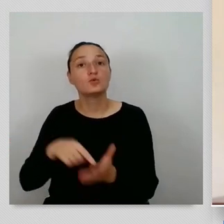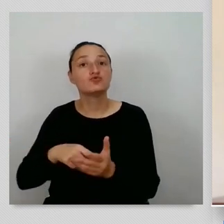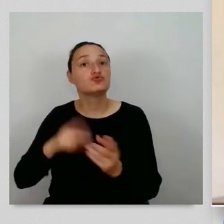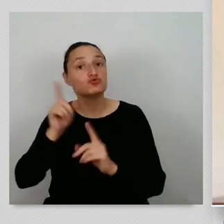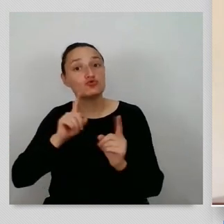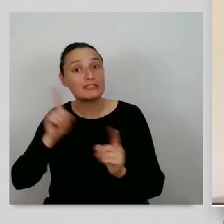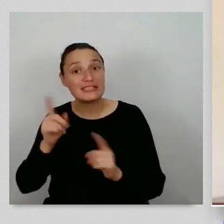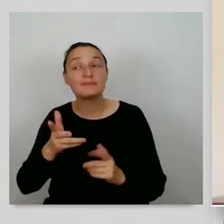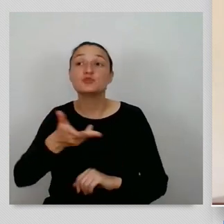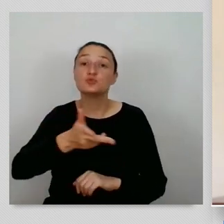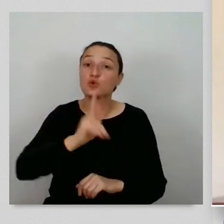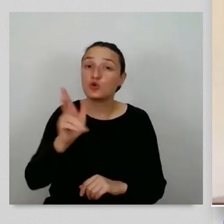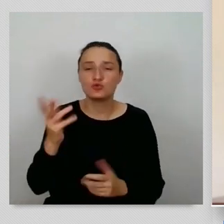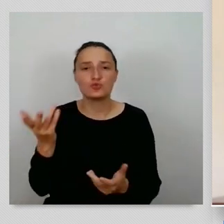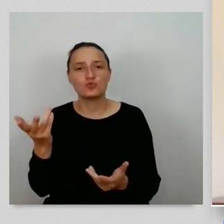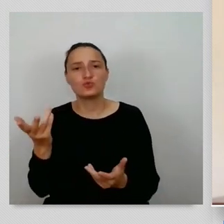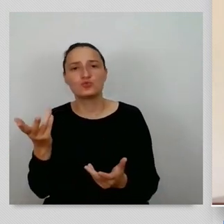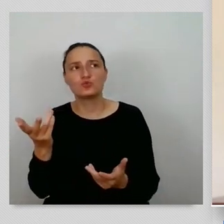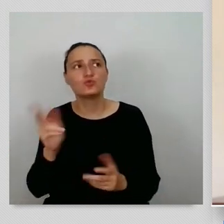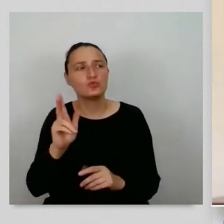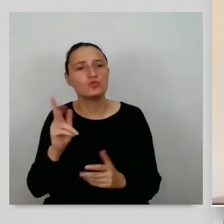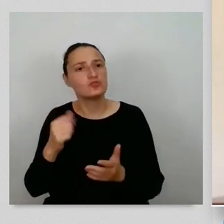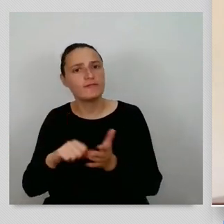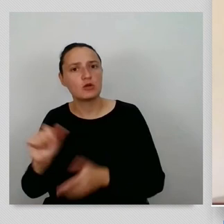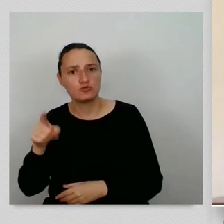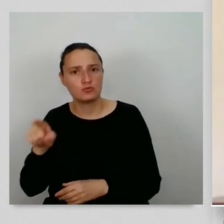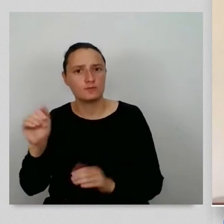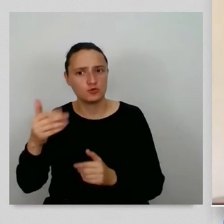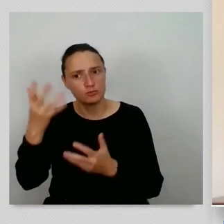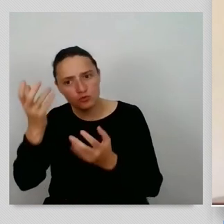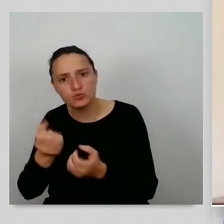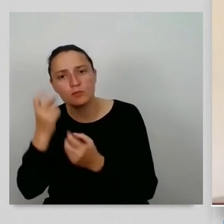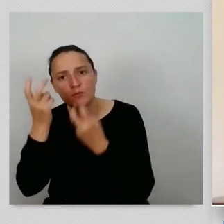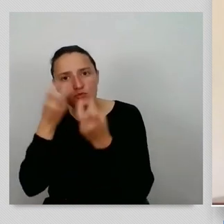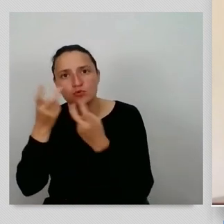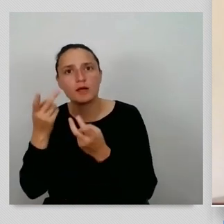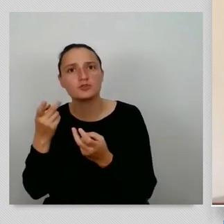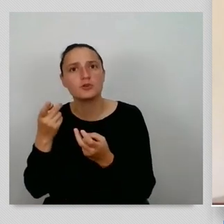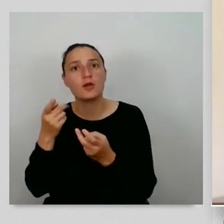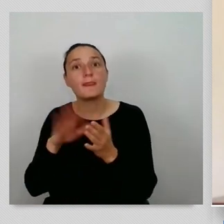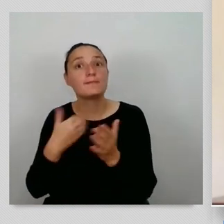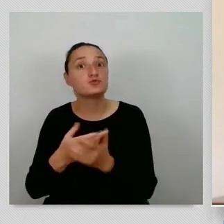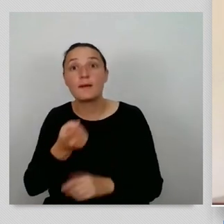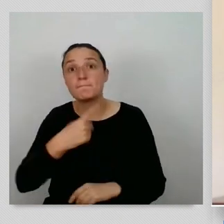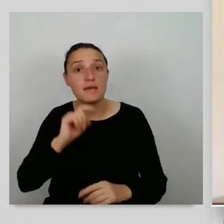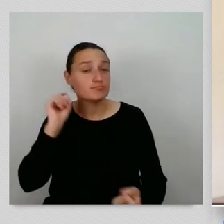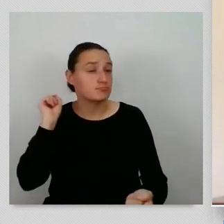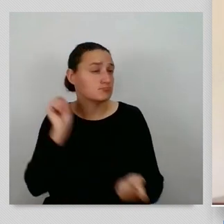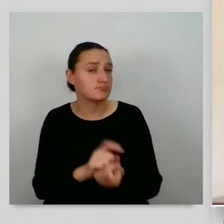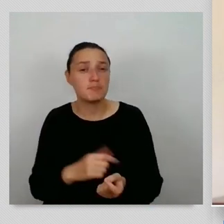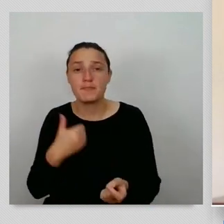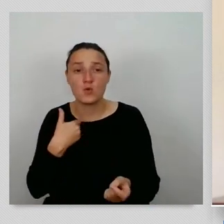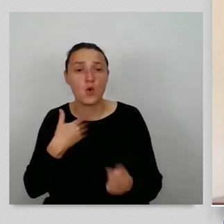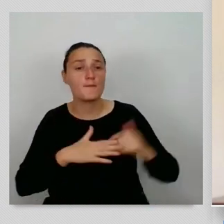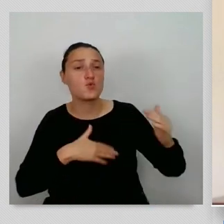nieoczywistych interesariuszy. I tu podam przykład z mojego doświadczenia, na przykład jak sprzeciwiliśmy się